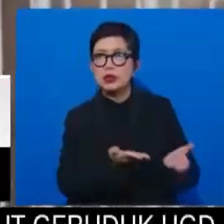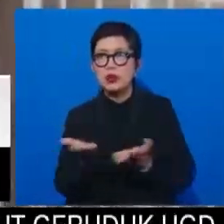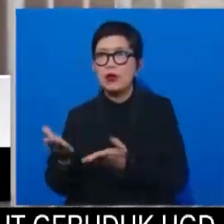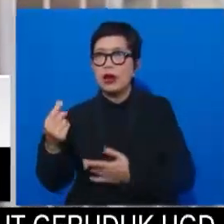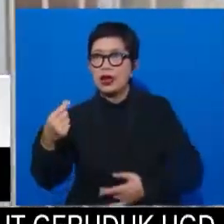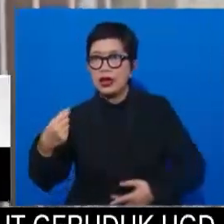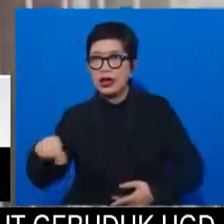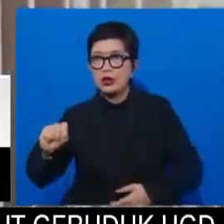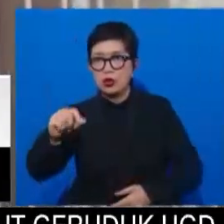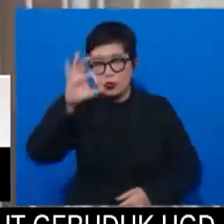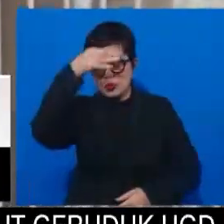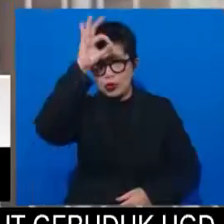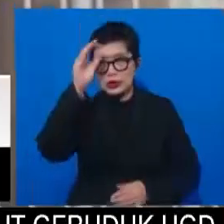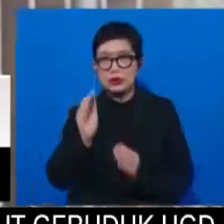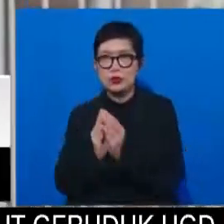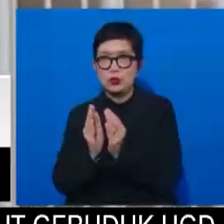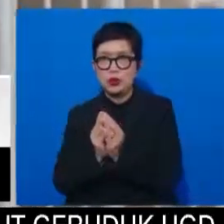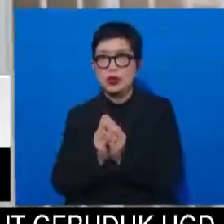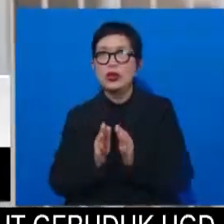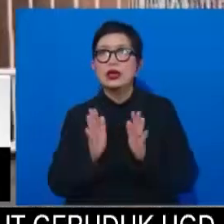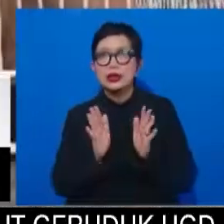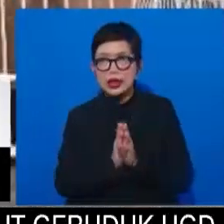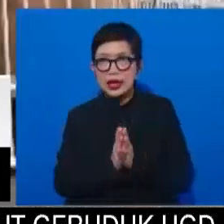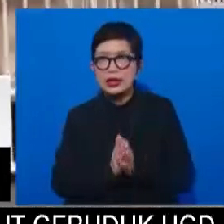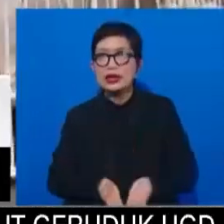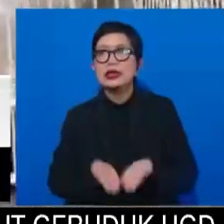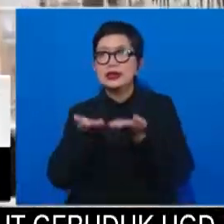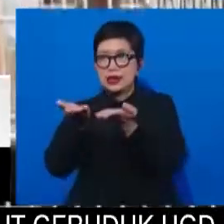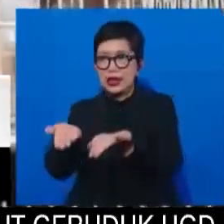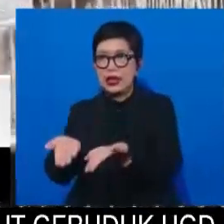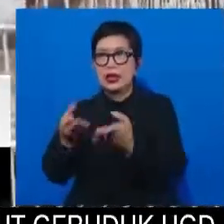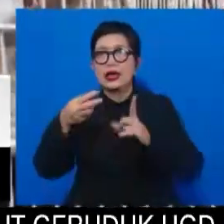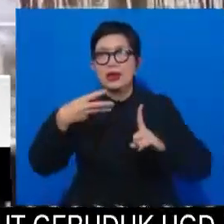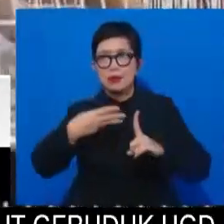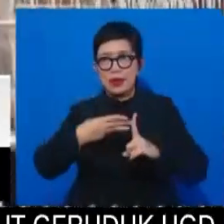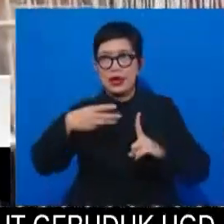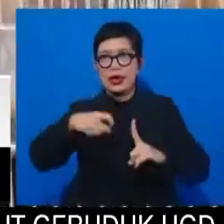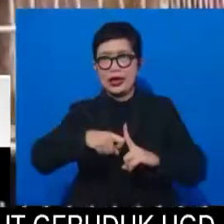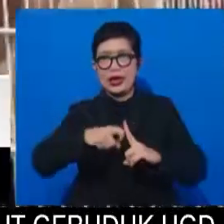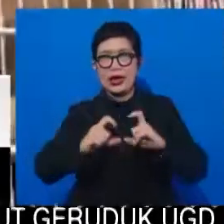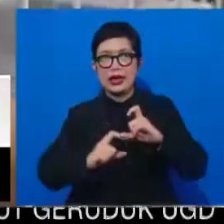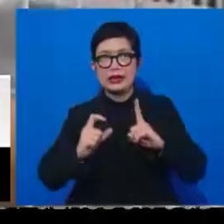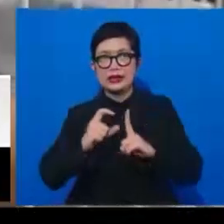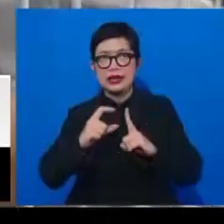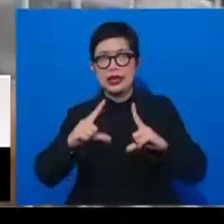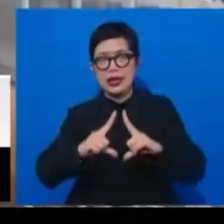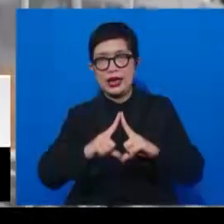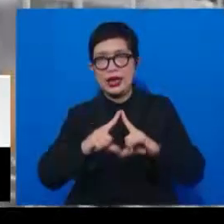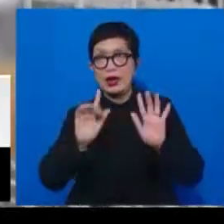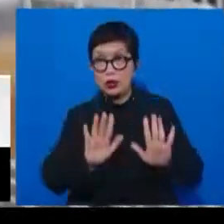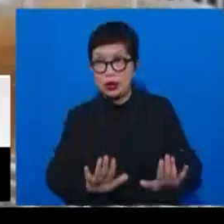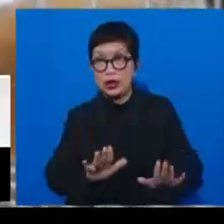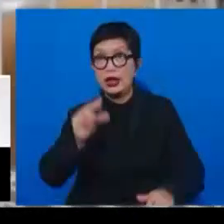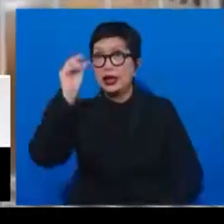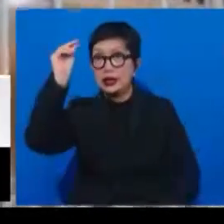Probolinggo, lutung Jawa jantan itu kemudian diserahkan langsung kepada Balai Konservasi Sumber Daya Alam. Rencananya,